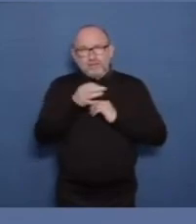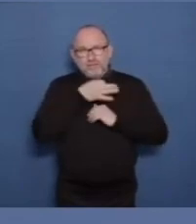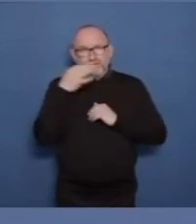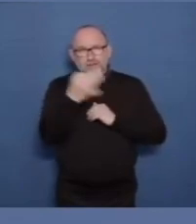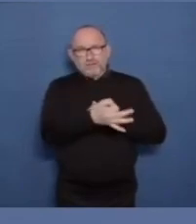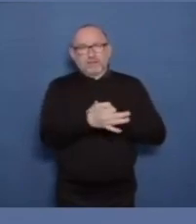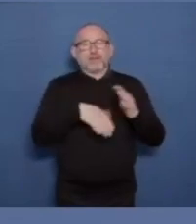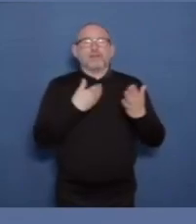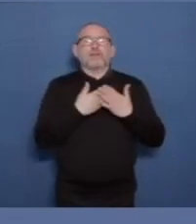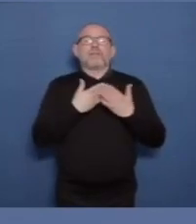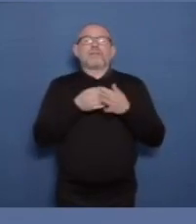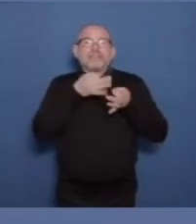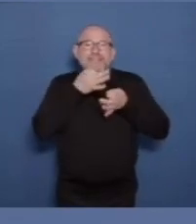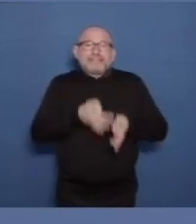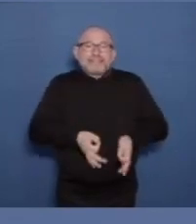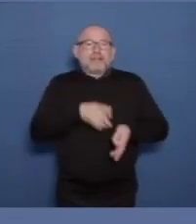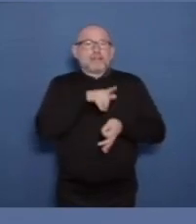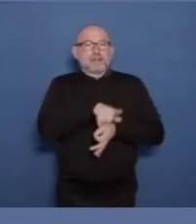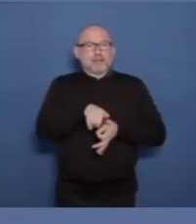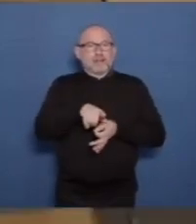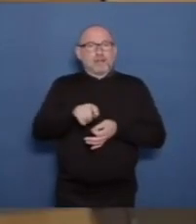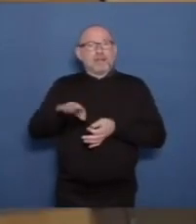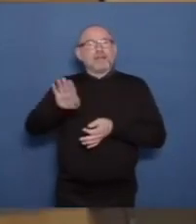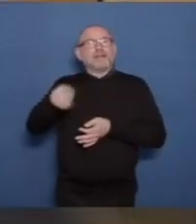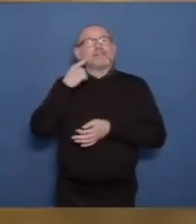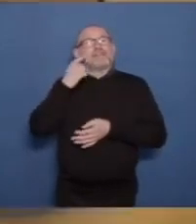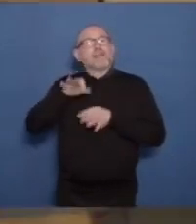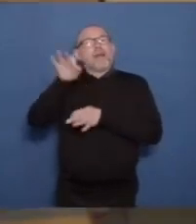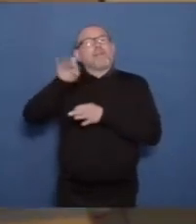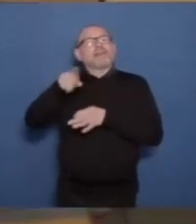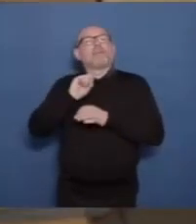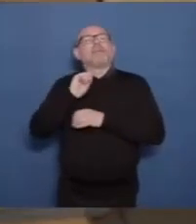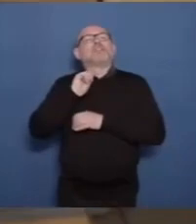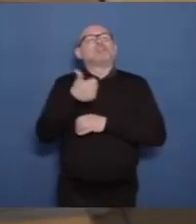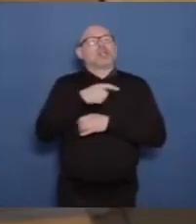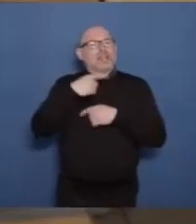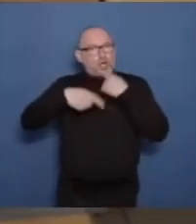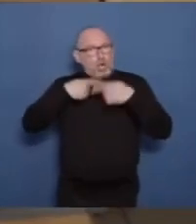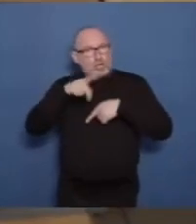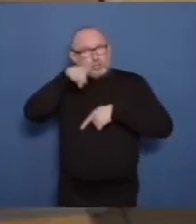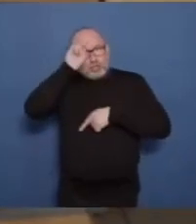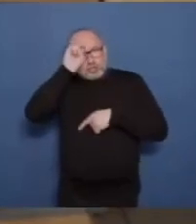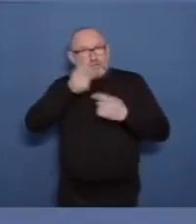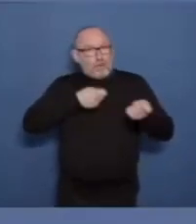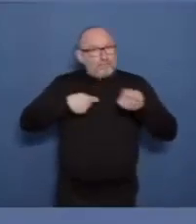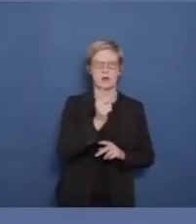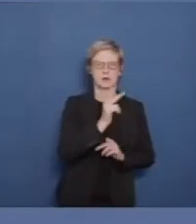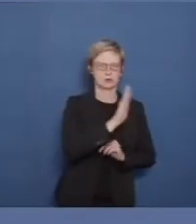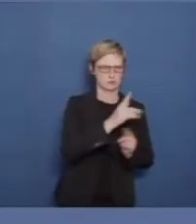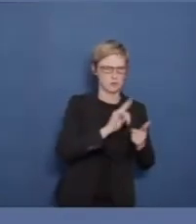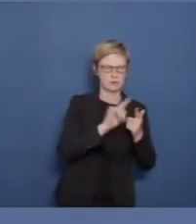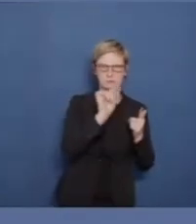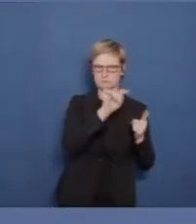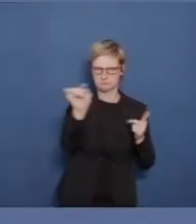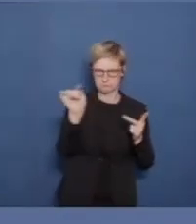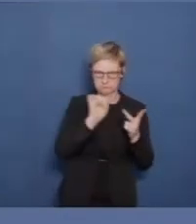Ja, ich wollte noch mal explizit nachfragen, ob er eine besondere Rolle Deutschlands sieht in diesen Vermittlungsprozess. Bemühungen.